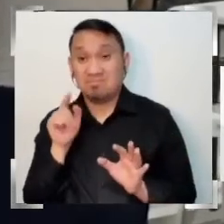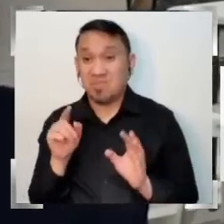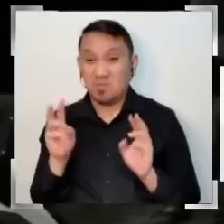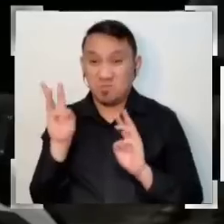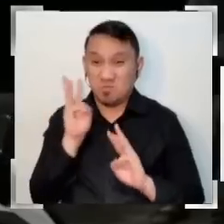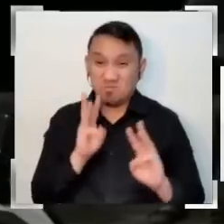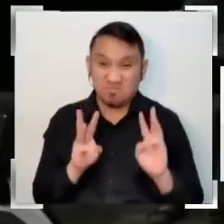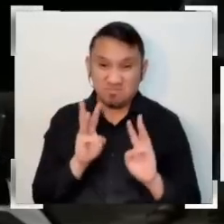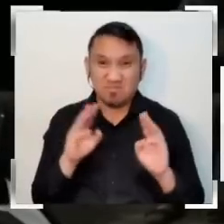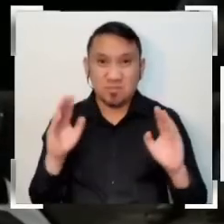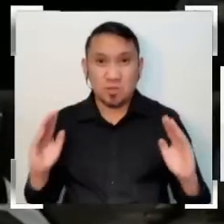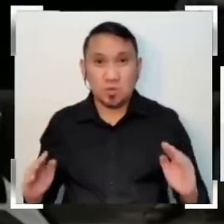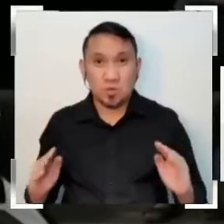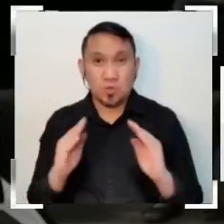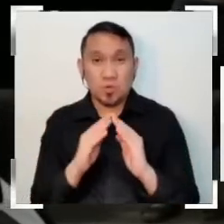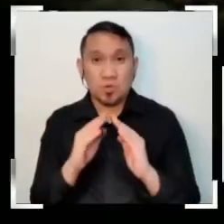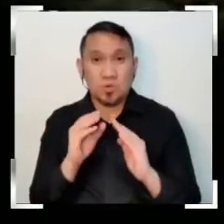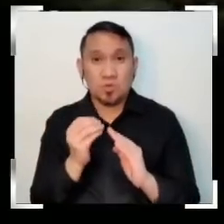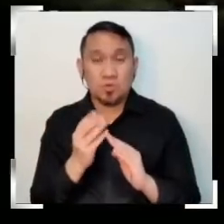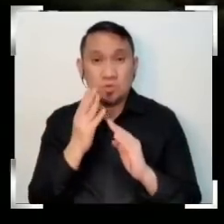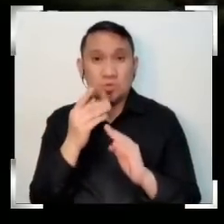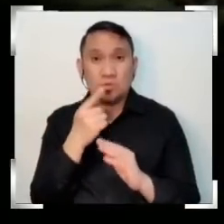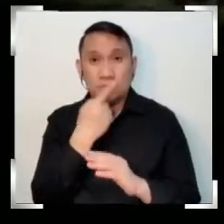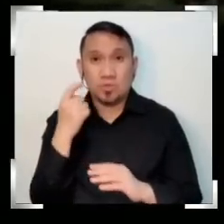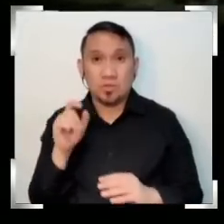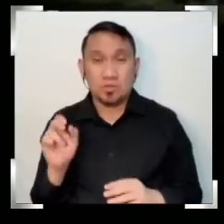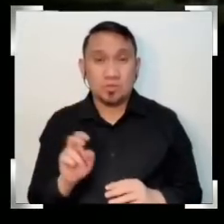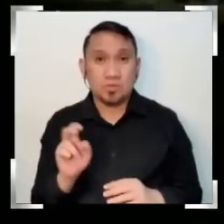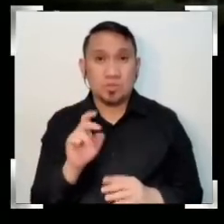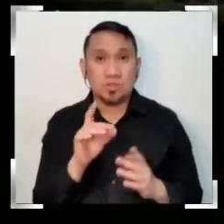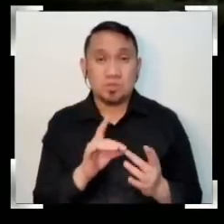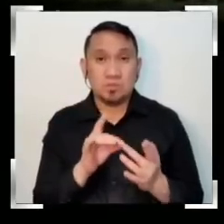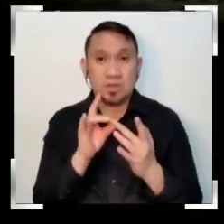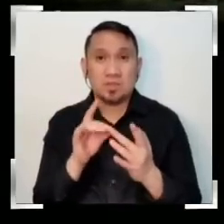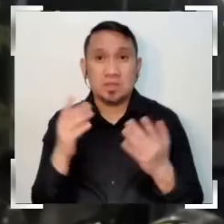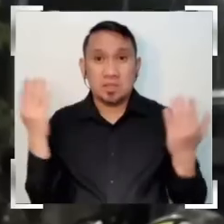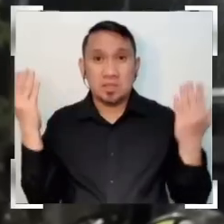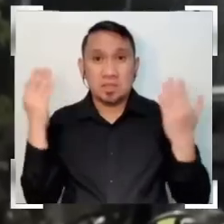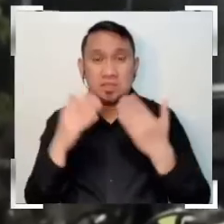ng atensyon ng Mayon para sa mga turista, lalo na tuwing gabi.